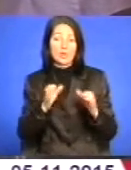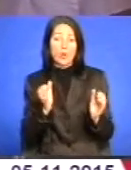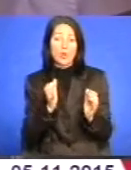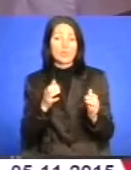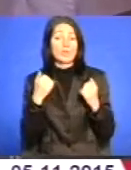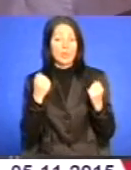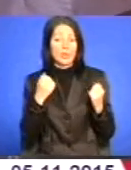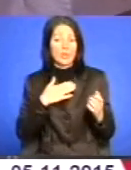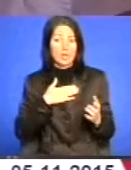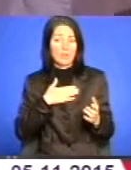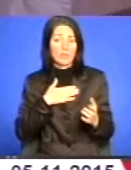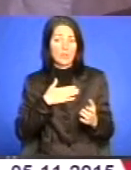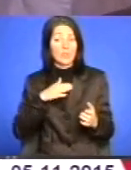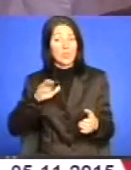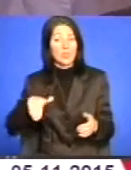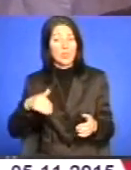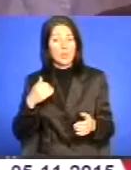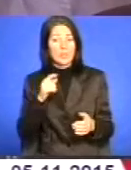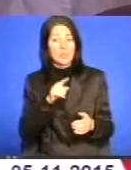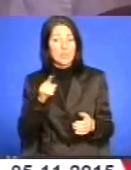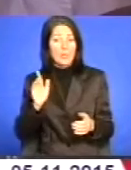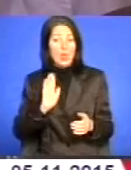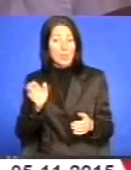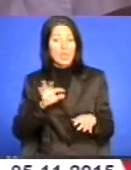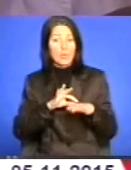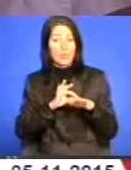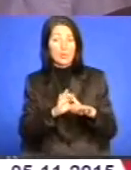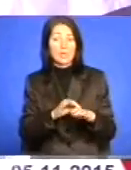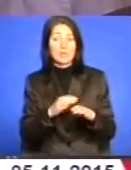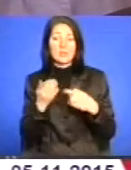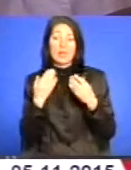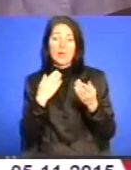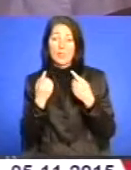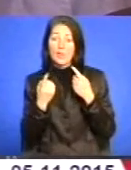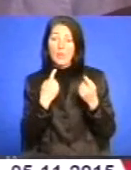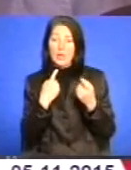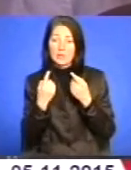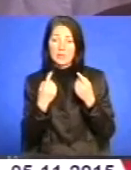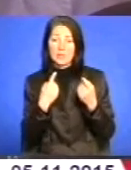нашому, потім з ними буде проводитись співбесіда,